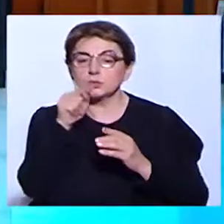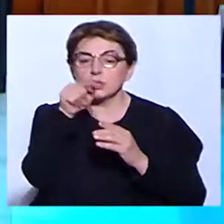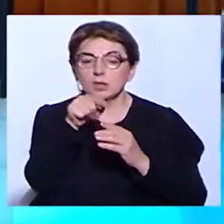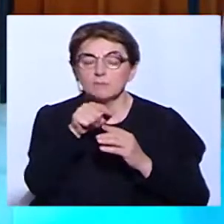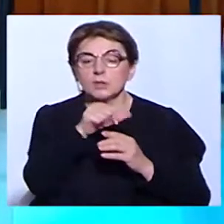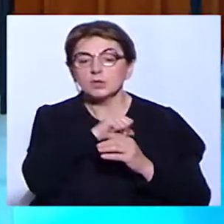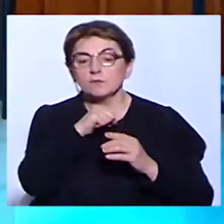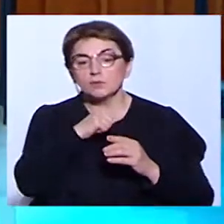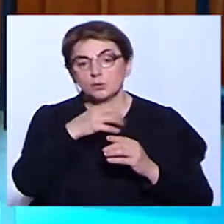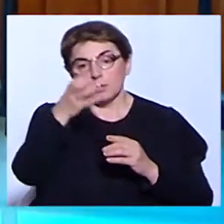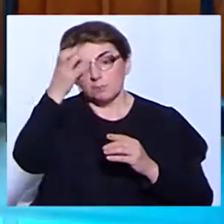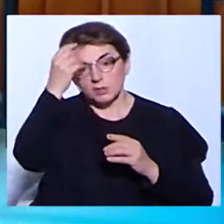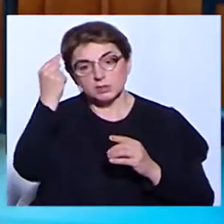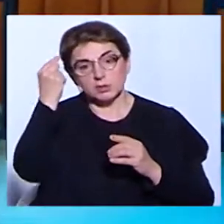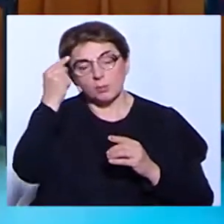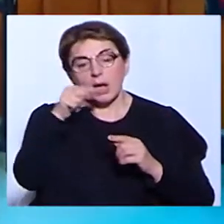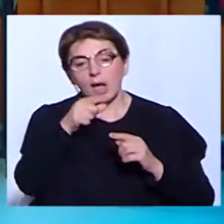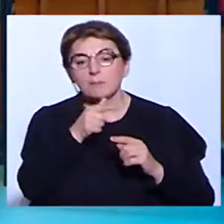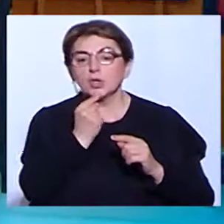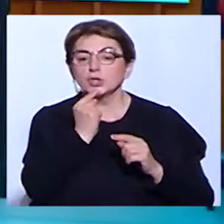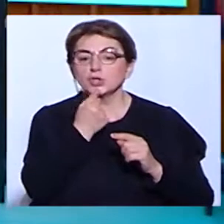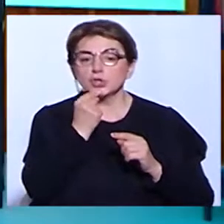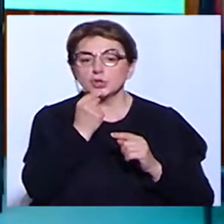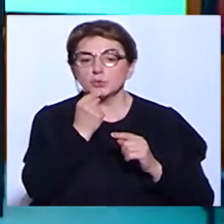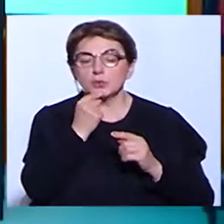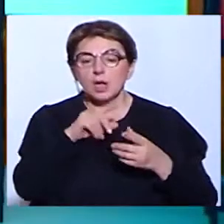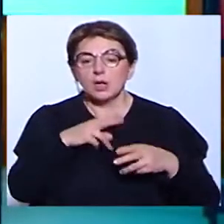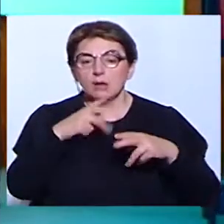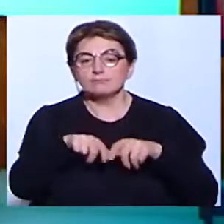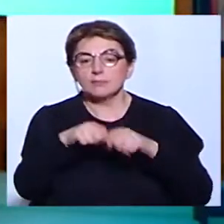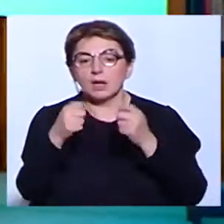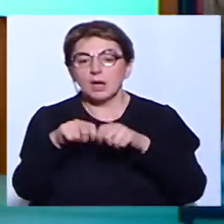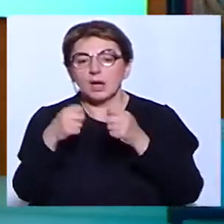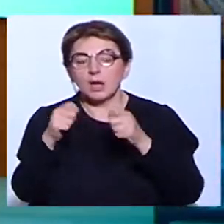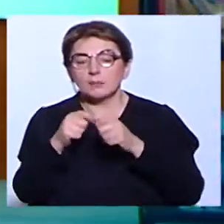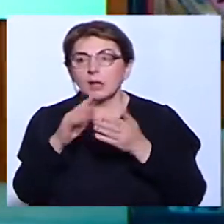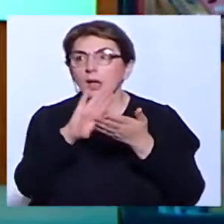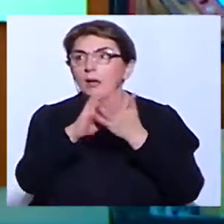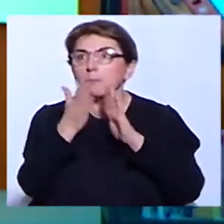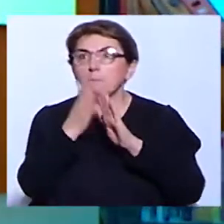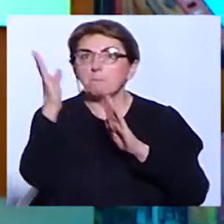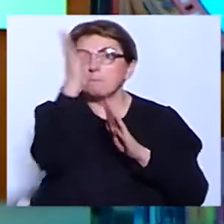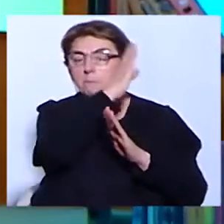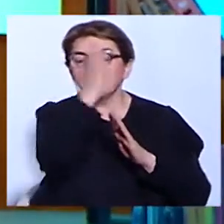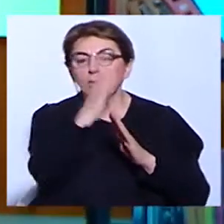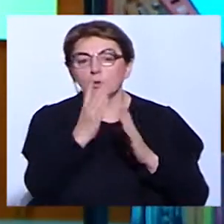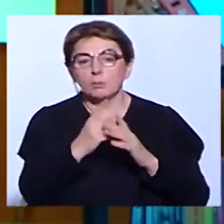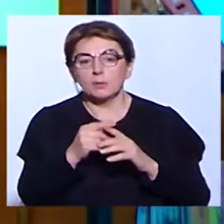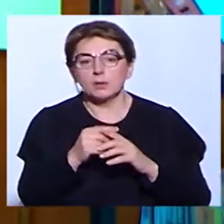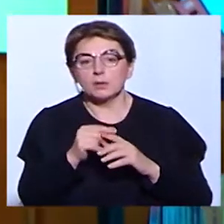მეცნიერი ფიქრობდა, რომ აი ამ გართულებას არღვევს გარემო პირობები და